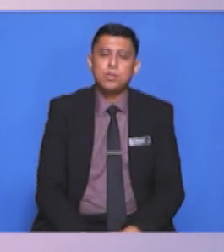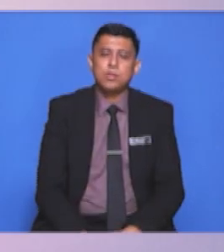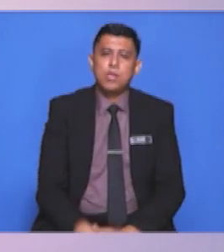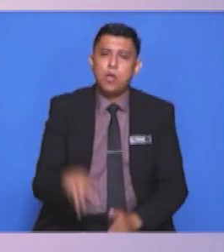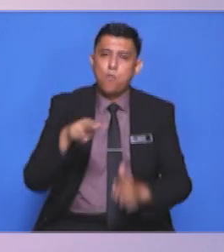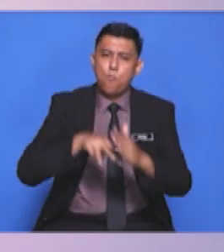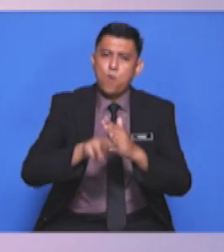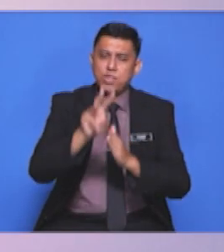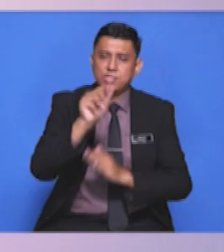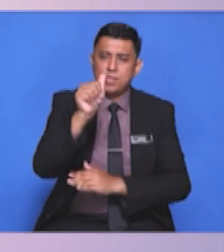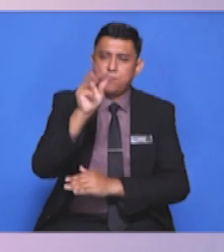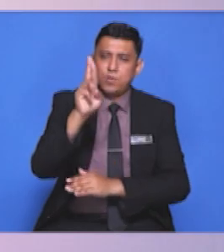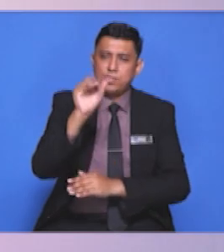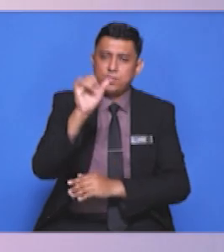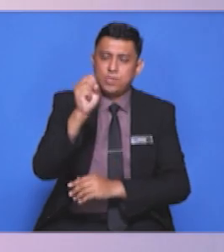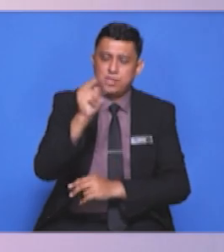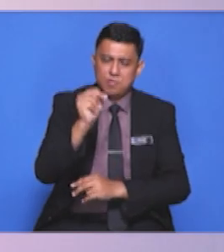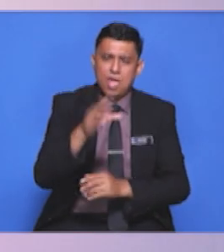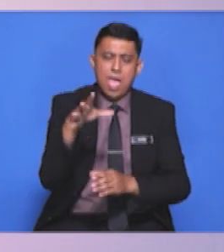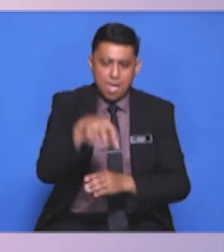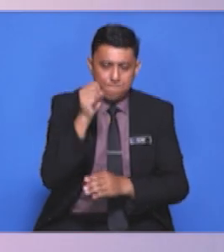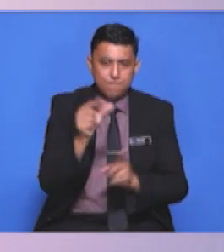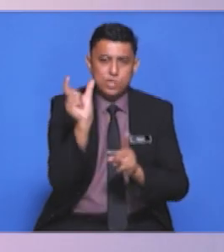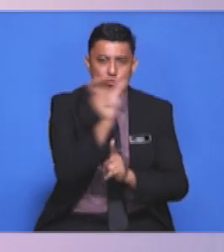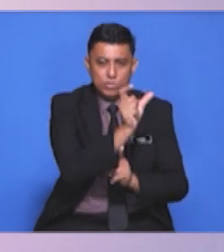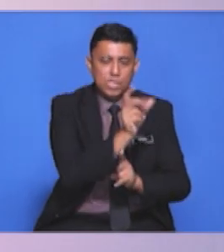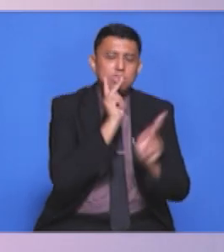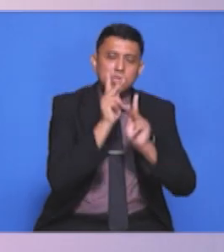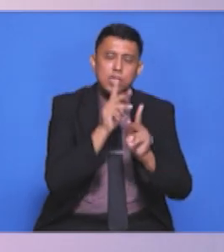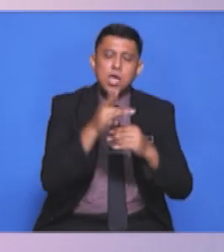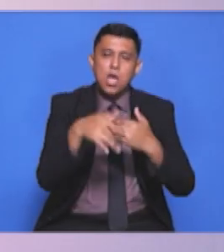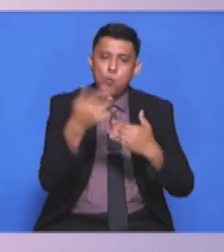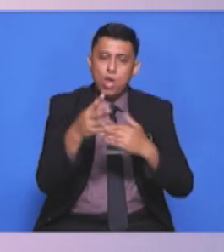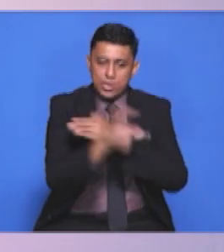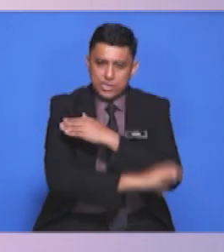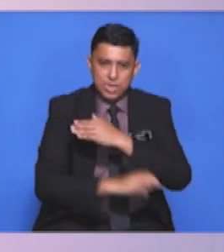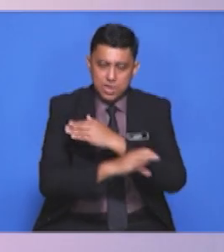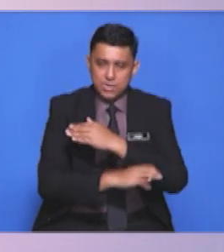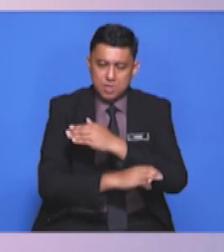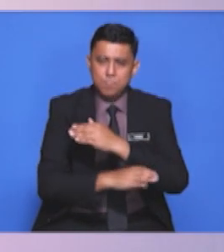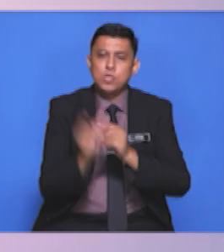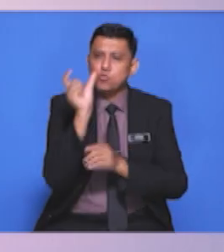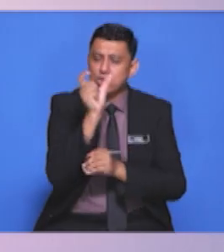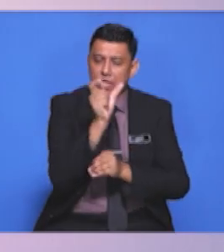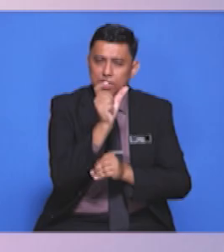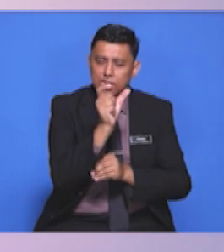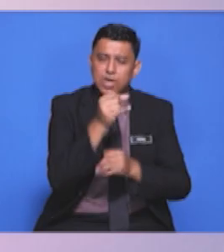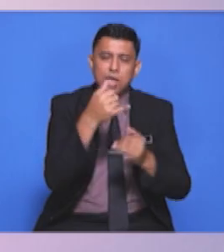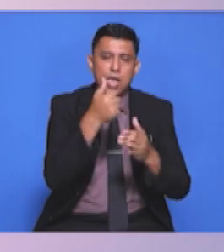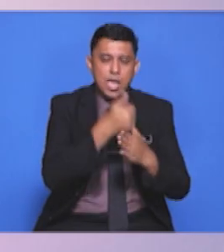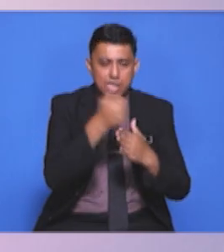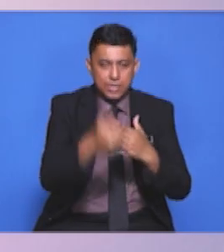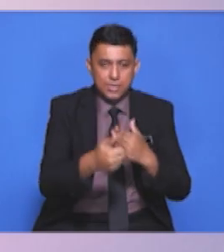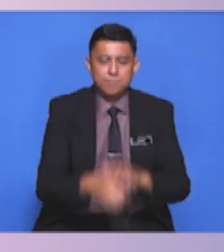warisan mengambil suku kata awal negara mengambil suku kata akhir sekali